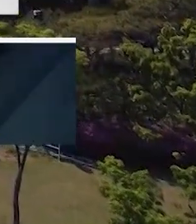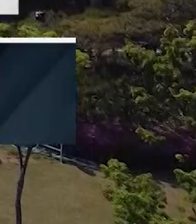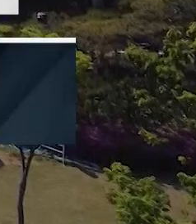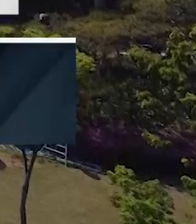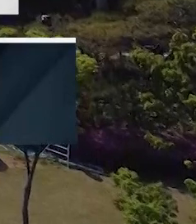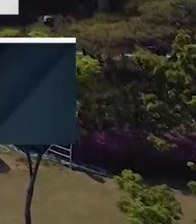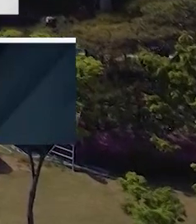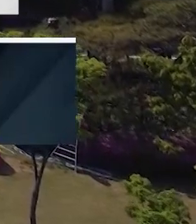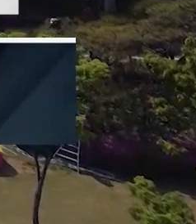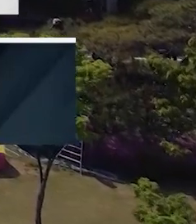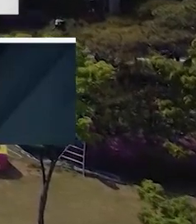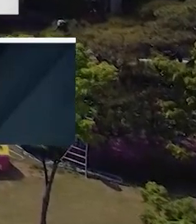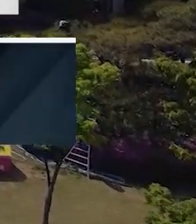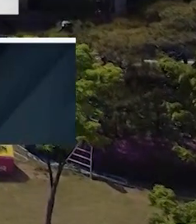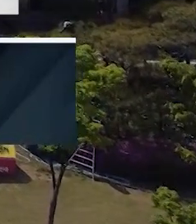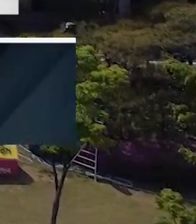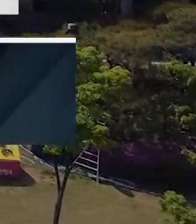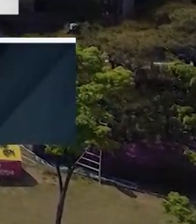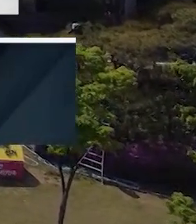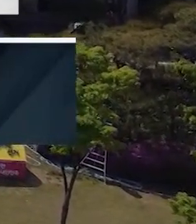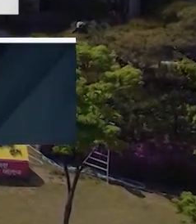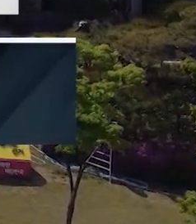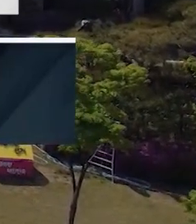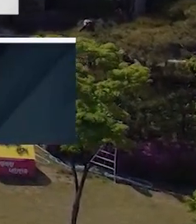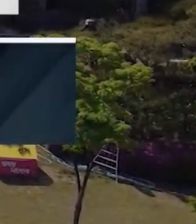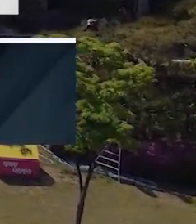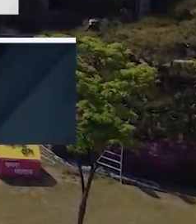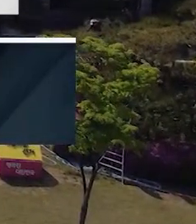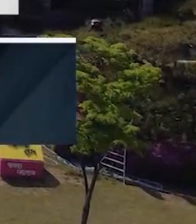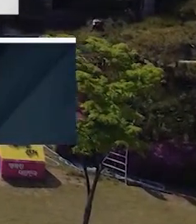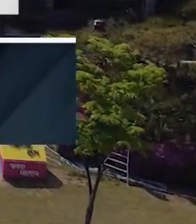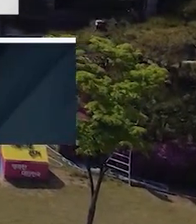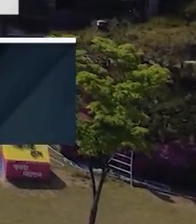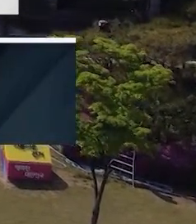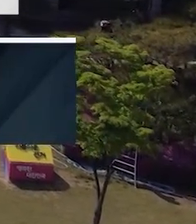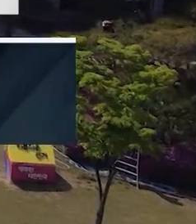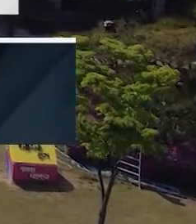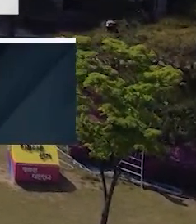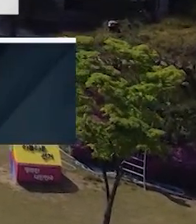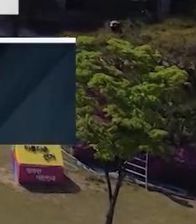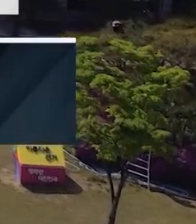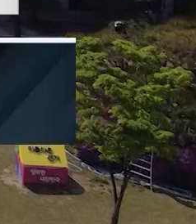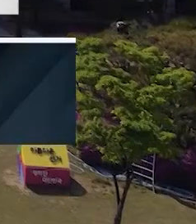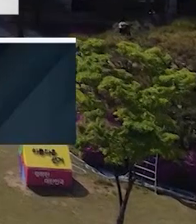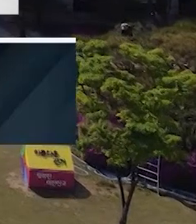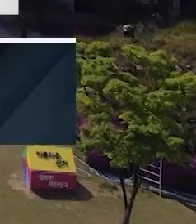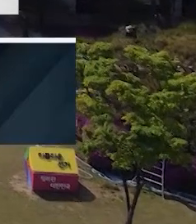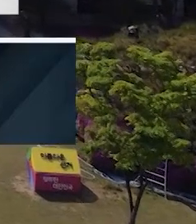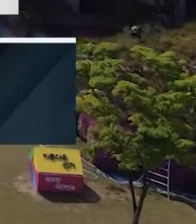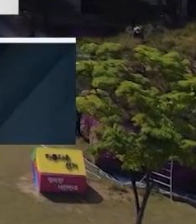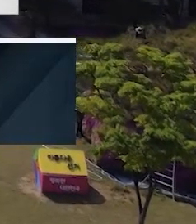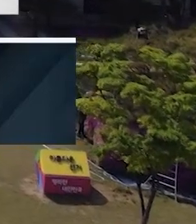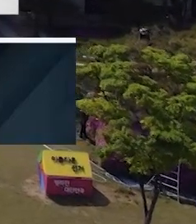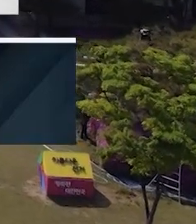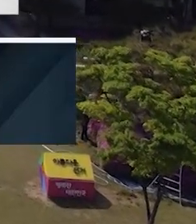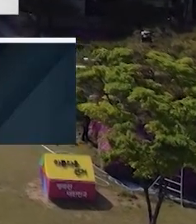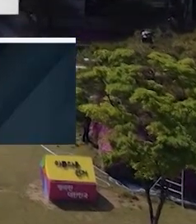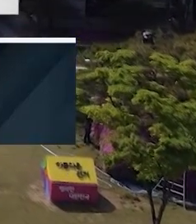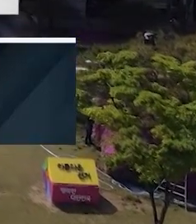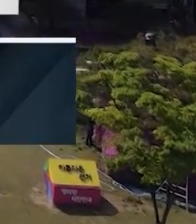중앙선거관리위원회가 5월 27일과 28일 실시되는 사전투표에서 유권자의 편의를 위해 사전투표소 찾기 서비스를